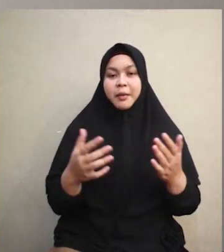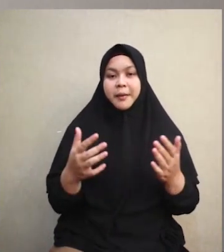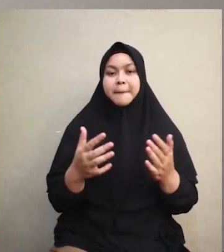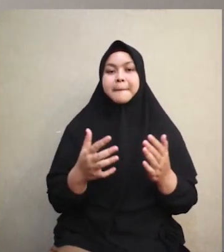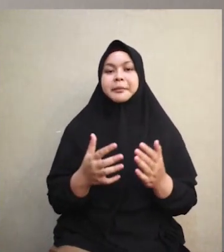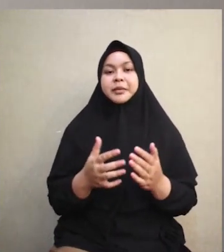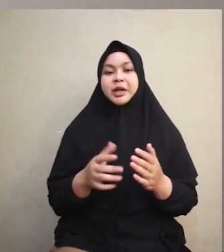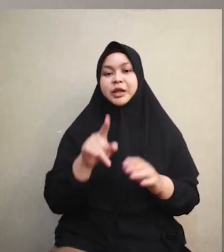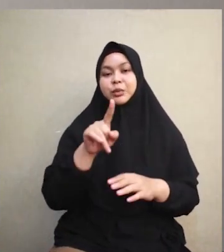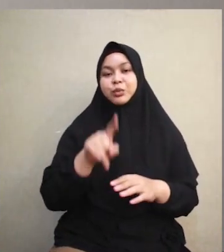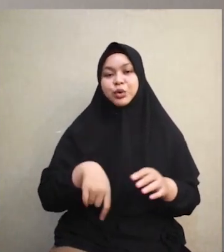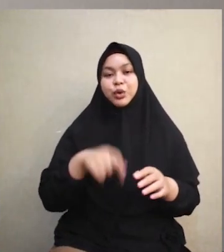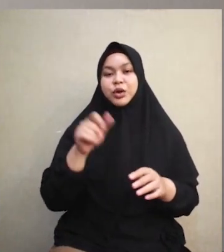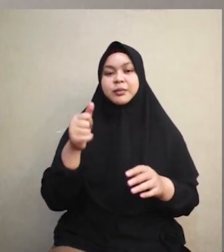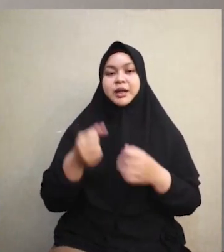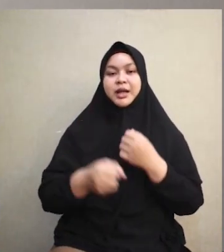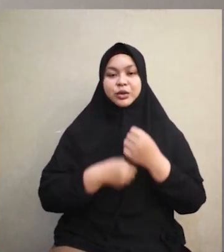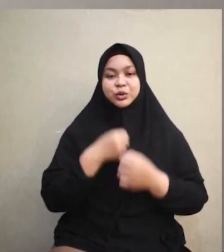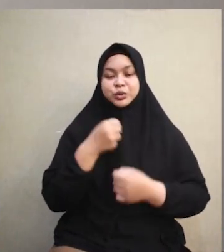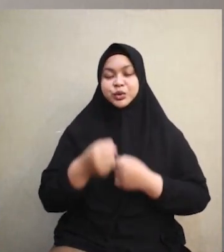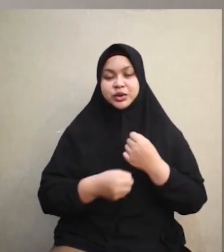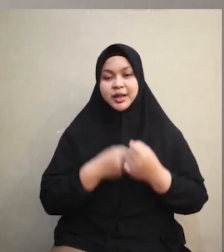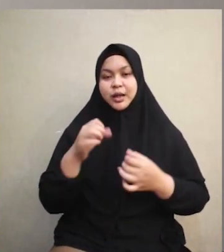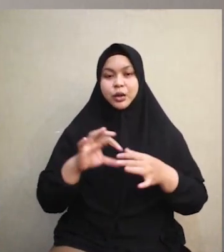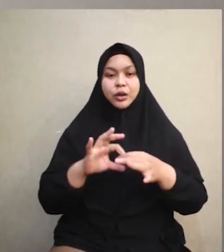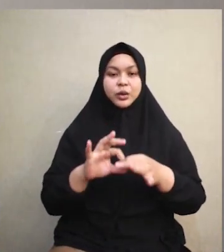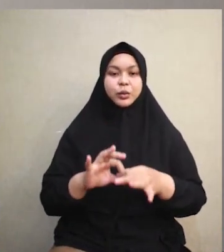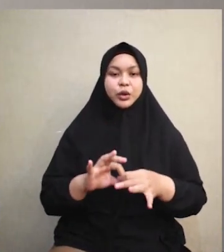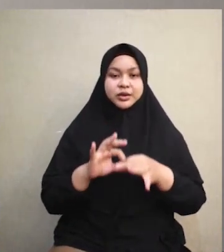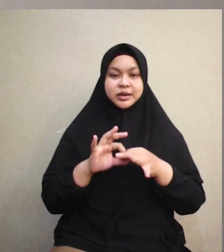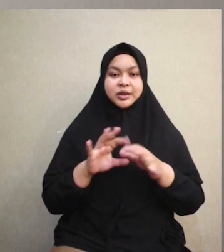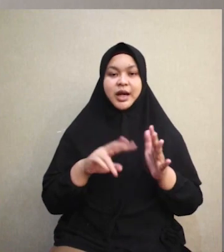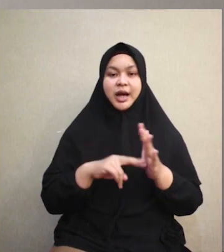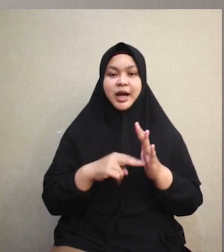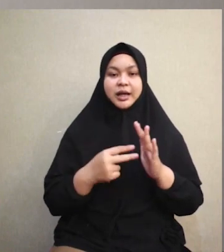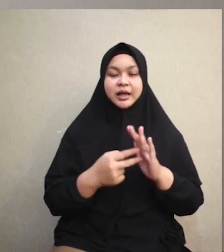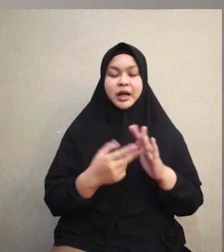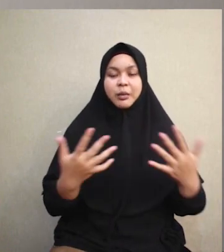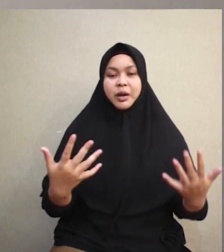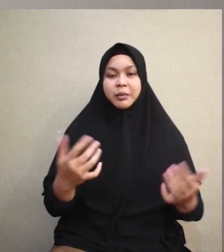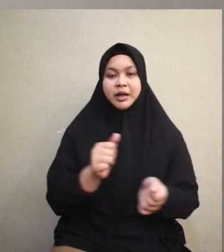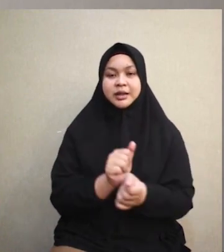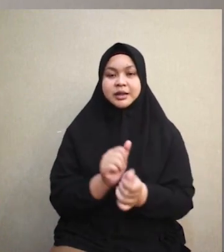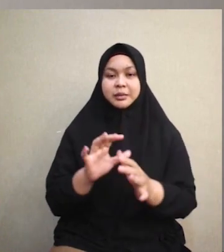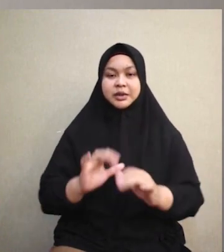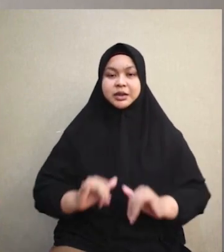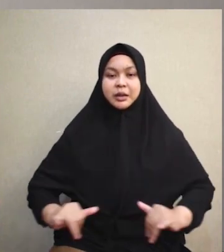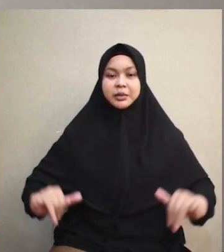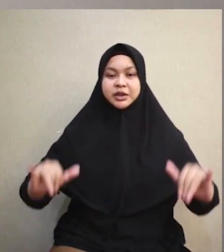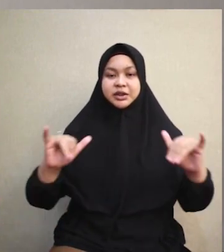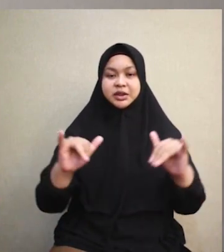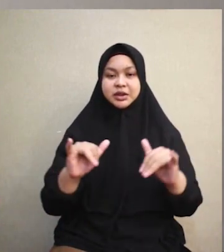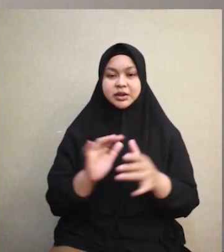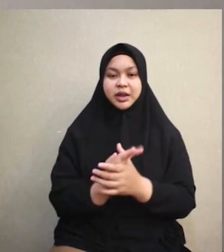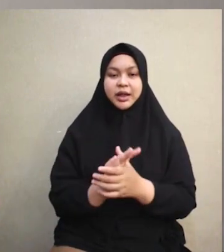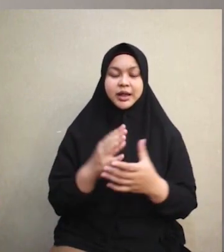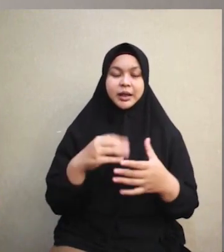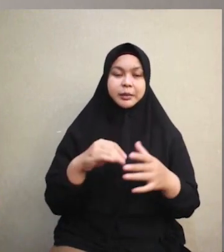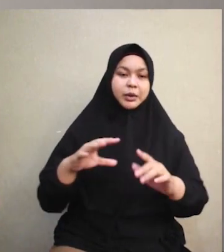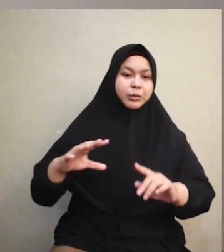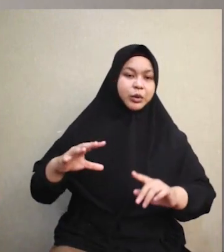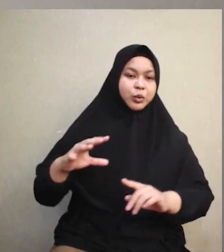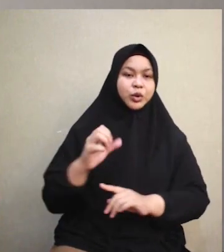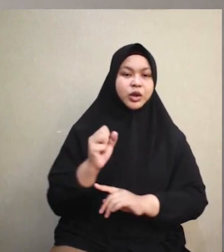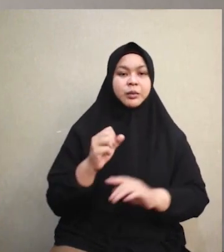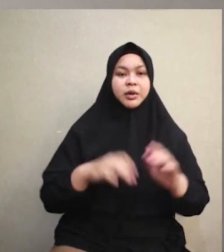dibutuhkan untuk melakukan kolaborasi artinya kerja kerja bersama dalam perwujudan